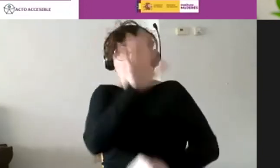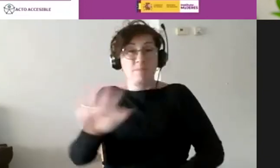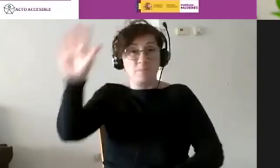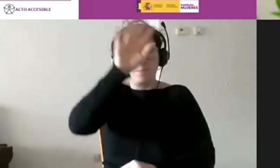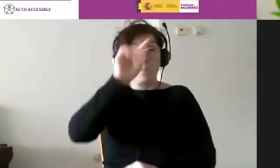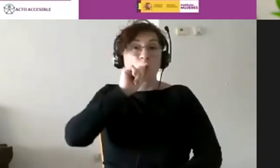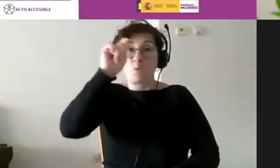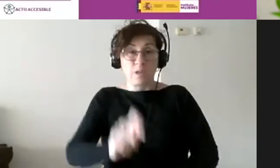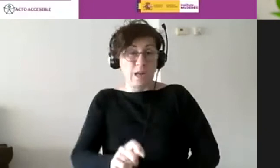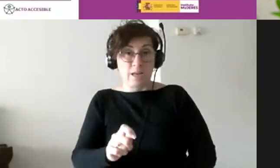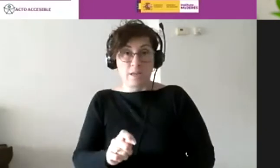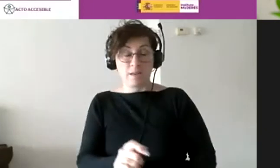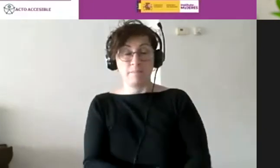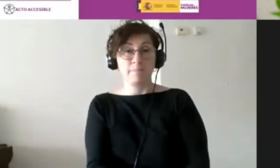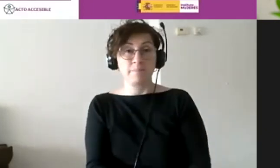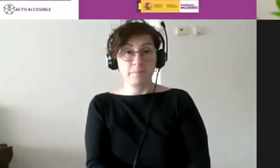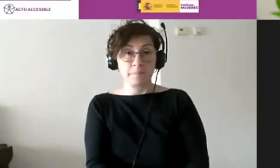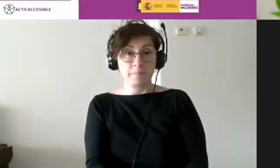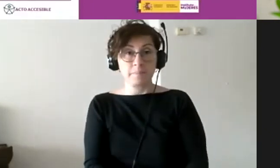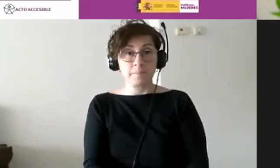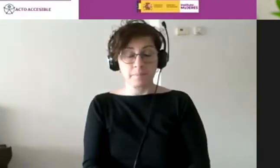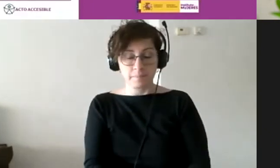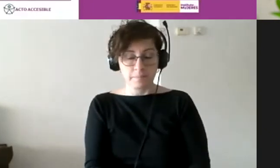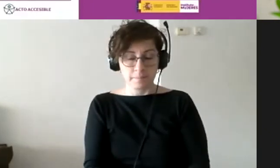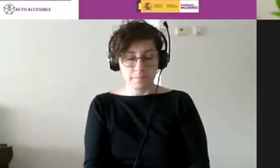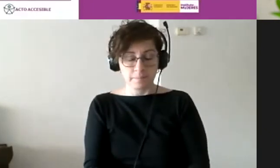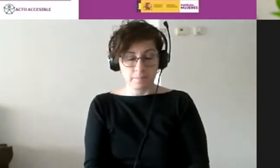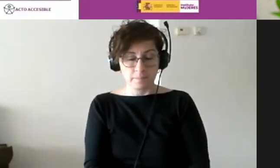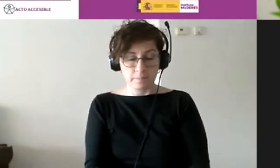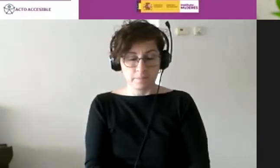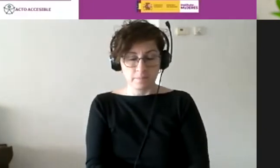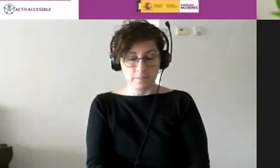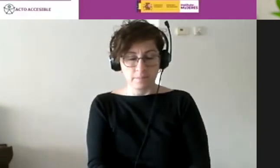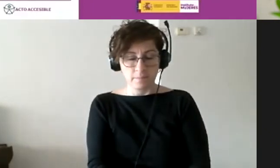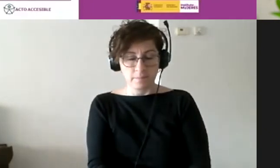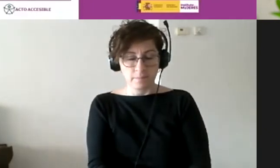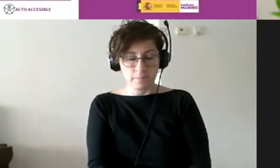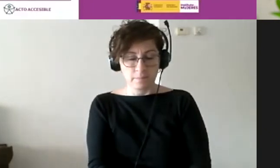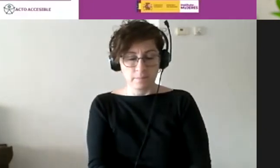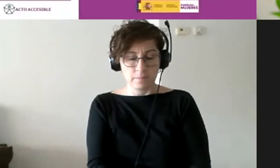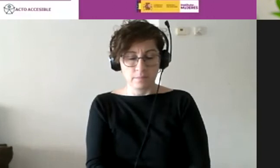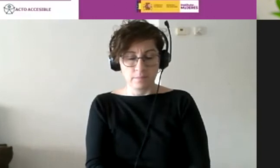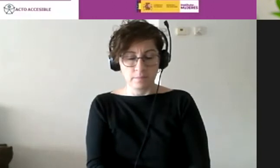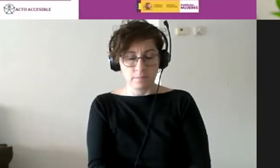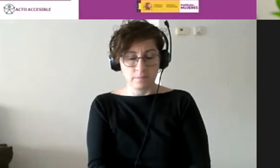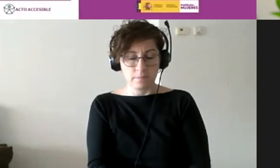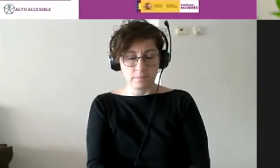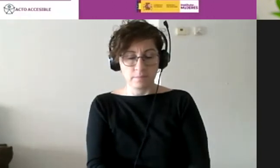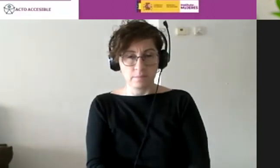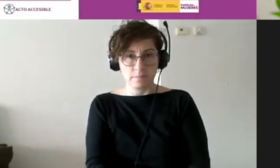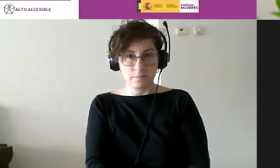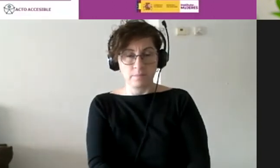когда мы эвакуировали людей в Одессу, когда обстреливали наши города Славянск,